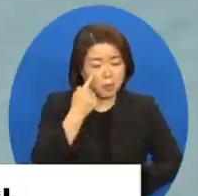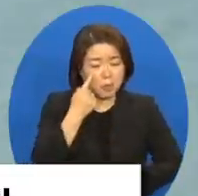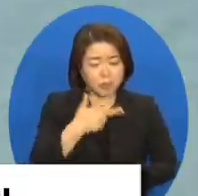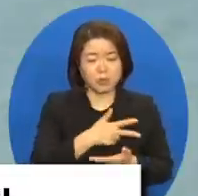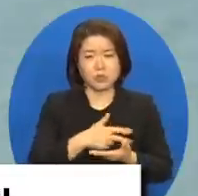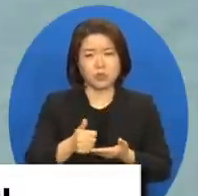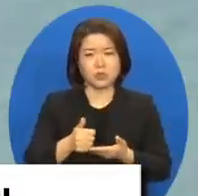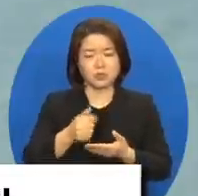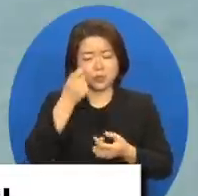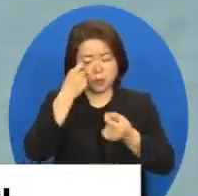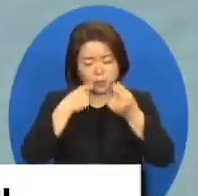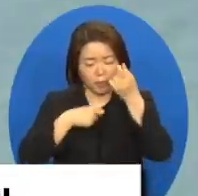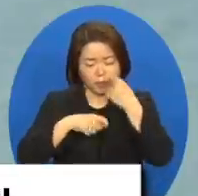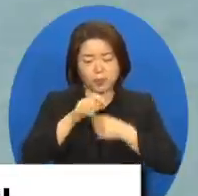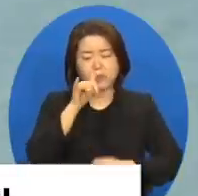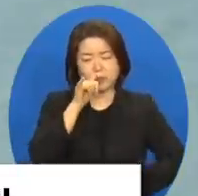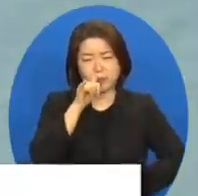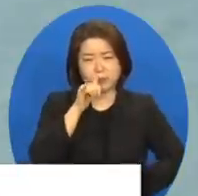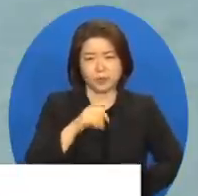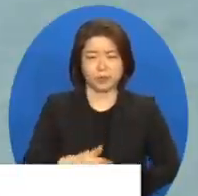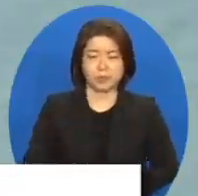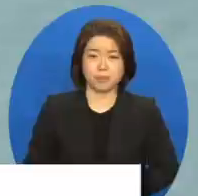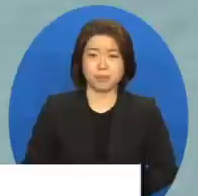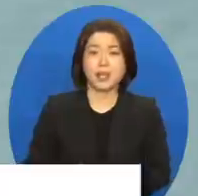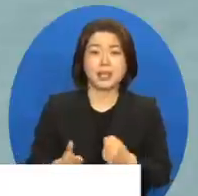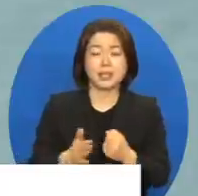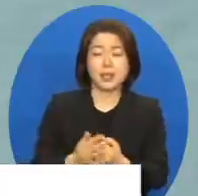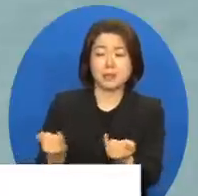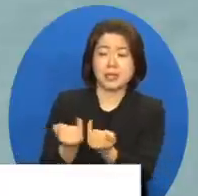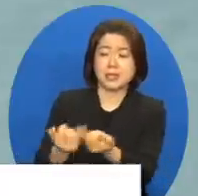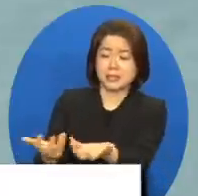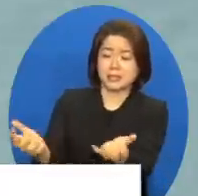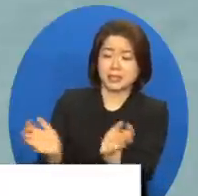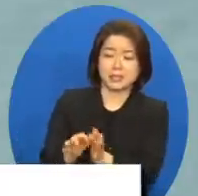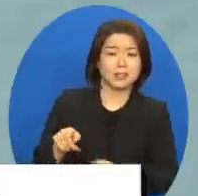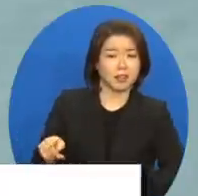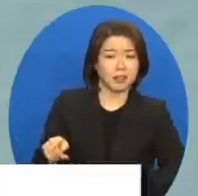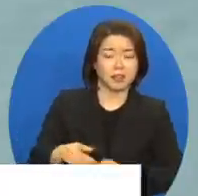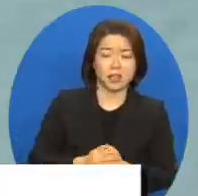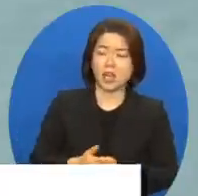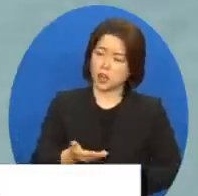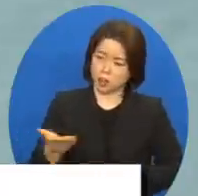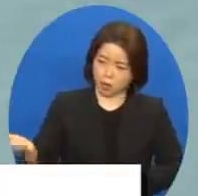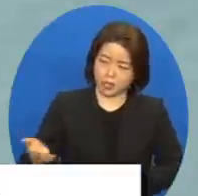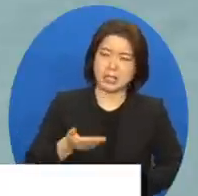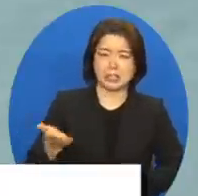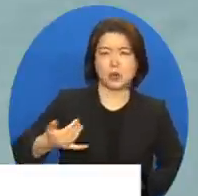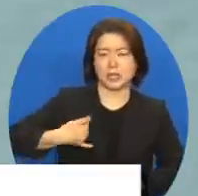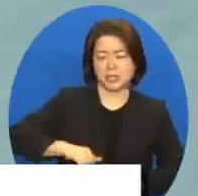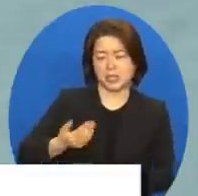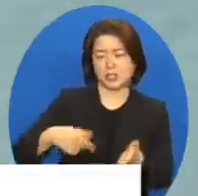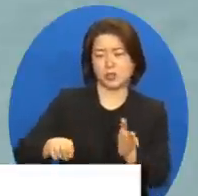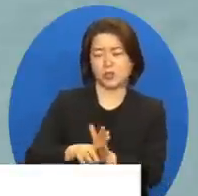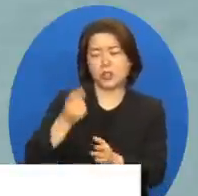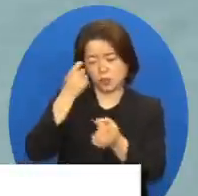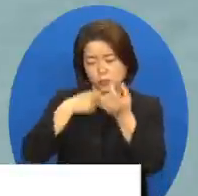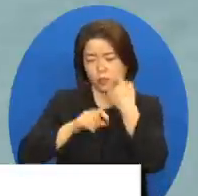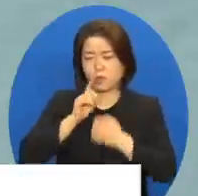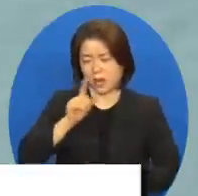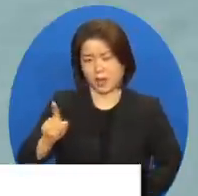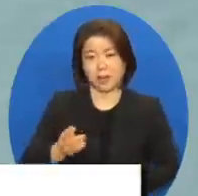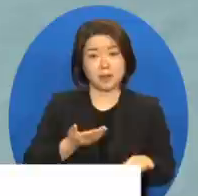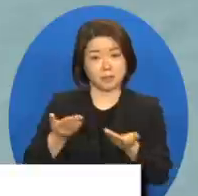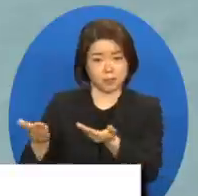우셨던 적이 있었습니다. 그래서 여인들에게 너희와 너희 자녀를 위해서 울라 그렇게 말씀하신